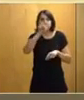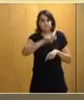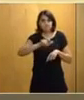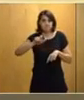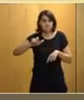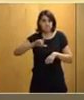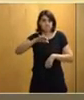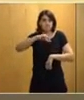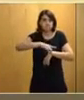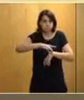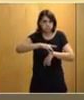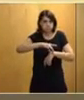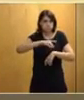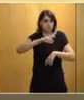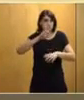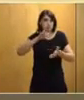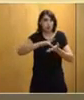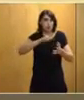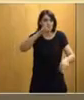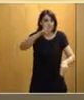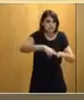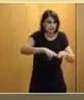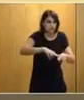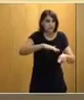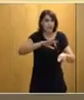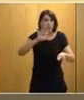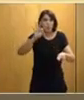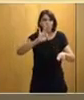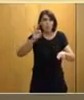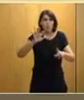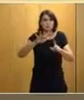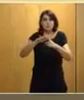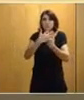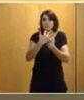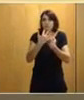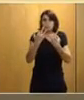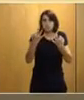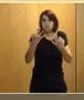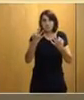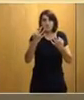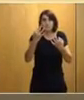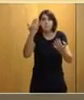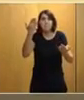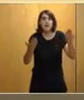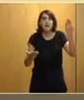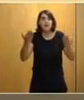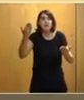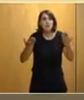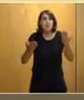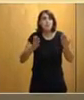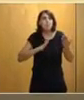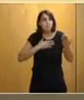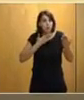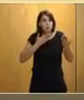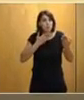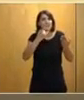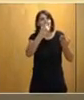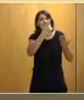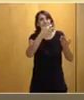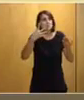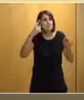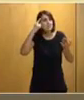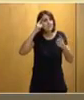esdeveniments o les mesures socials són valorables a partir dels 14 dies, però, en tot cas, sí que és veritat